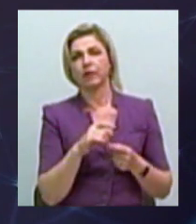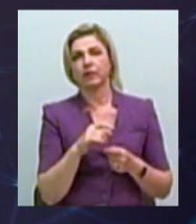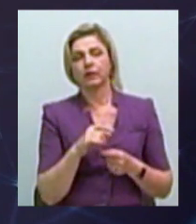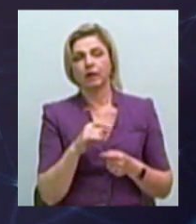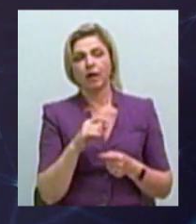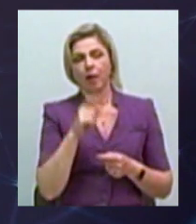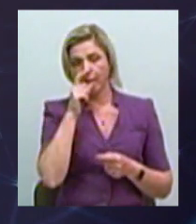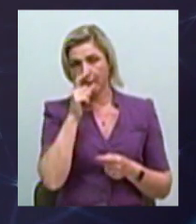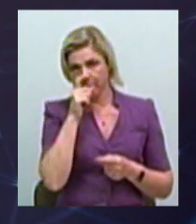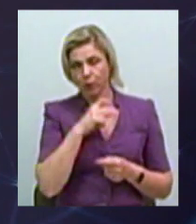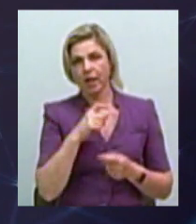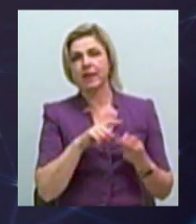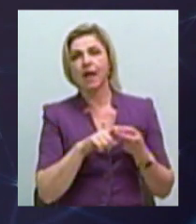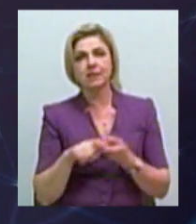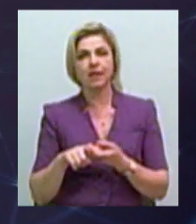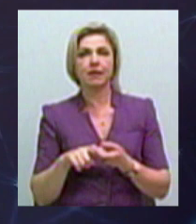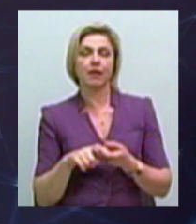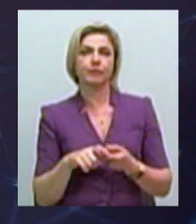ми маємо негативні наслідки